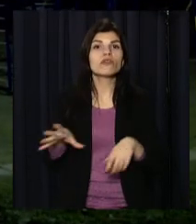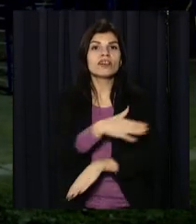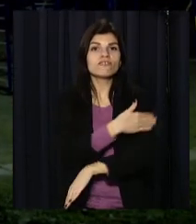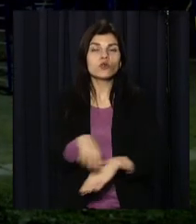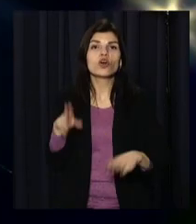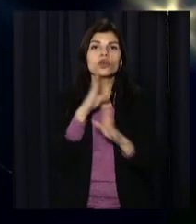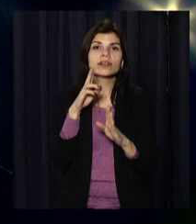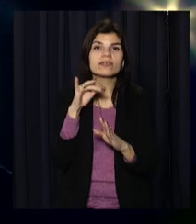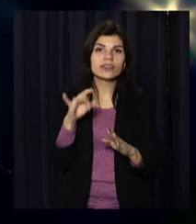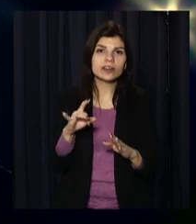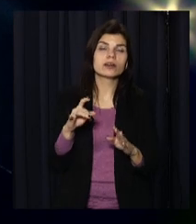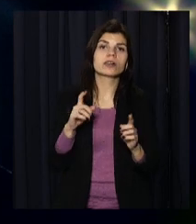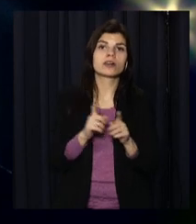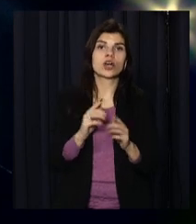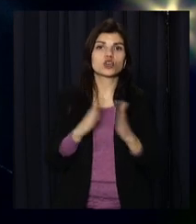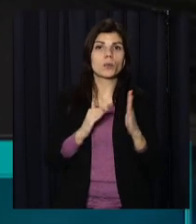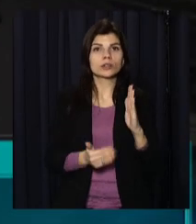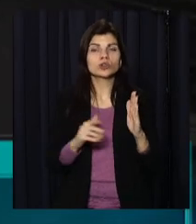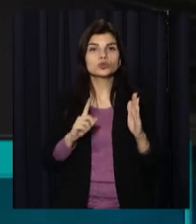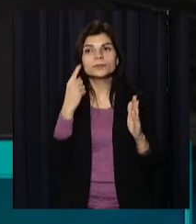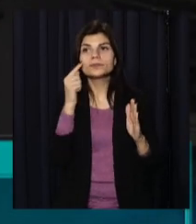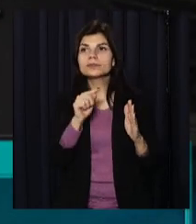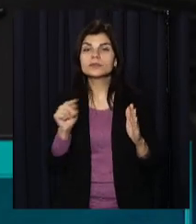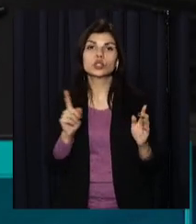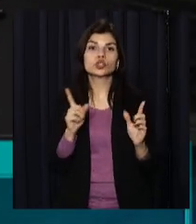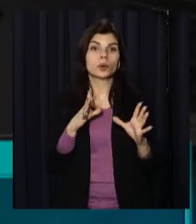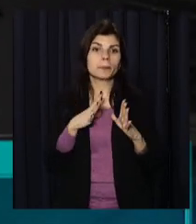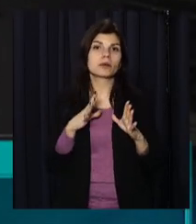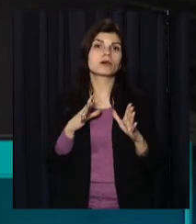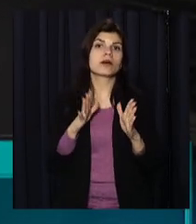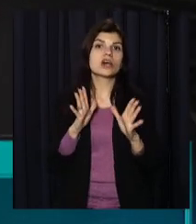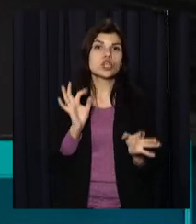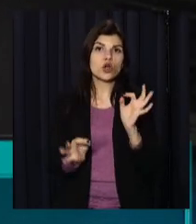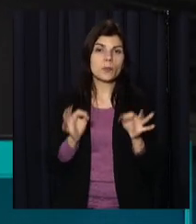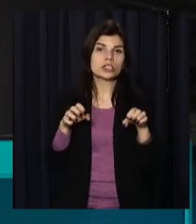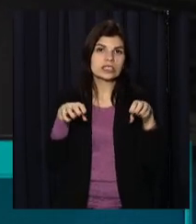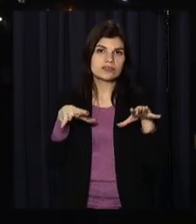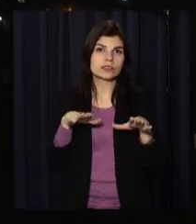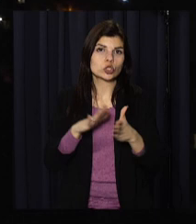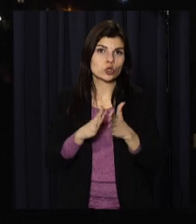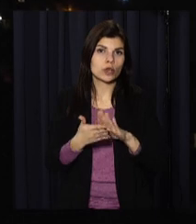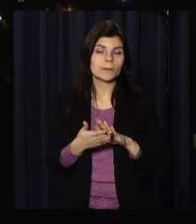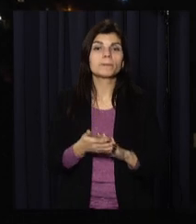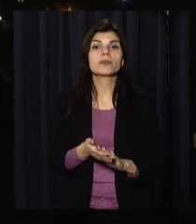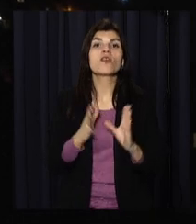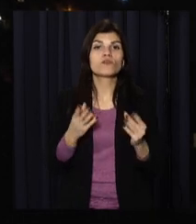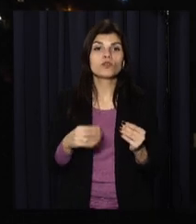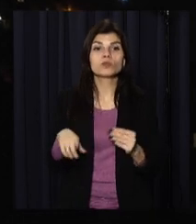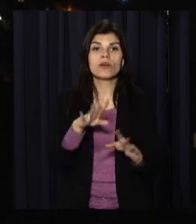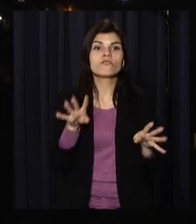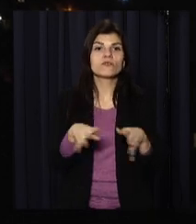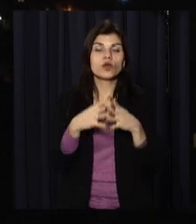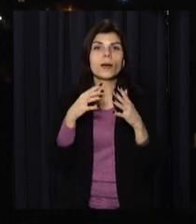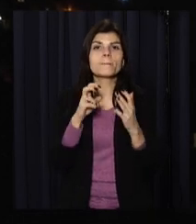вулиці, двори та вулиці приватного сектору, щоб вони знаходились в нормальному освітленому стані. Наразі освітлення відновили